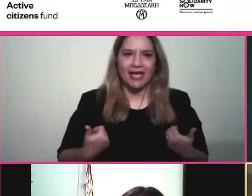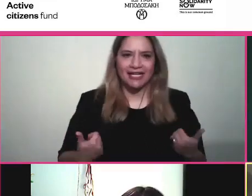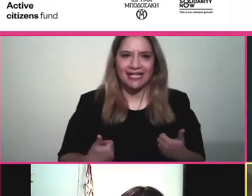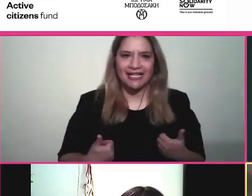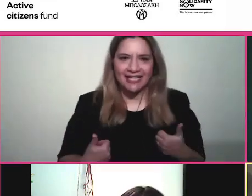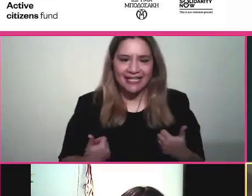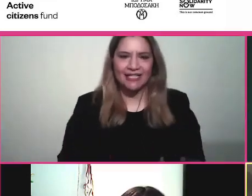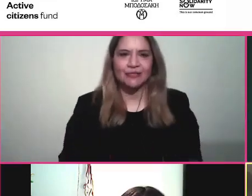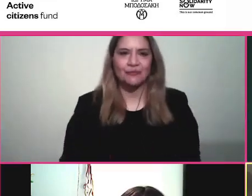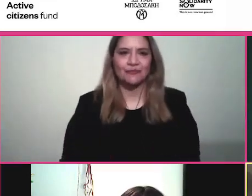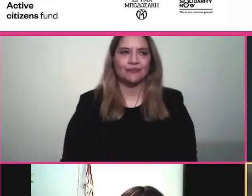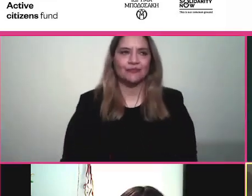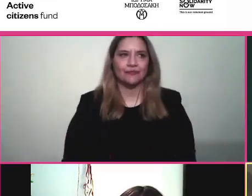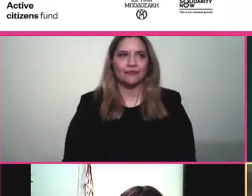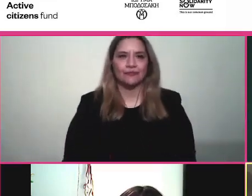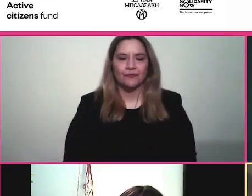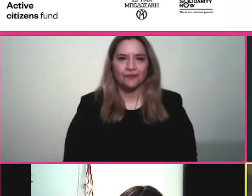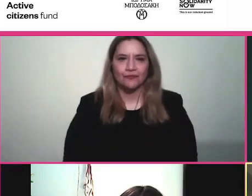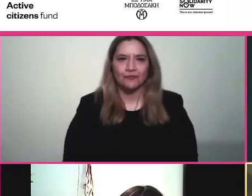να παίξουμε.